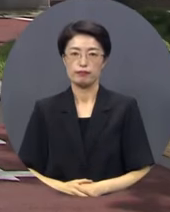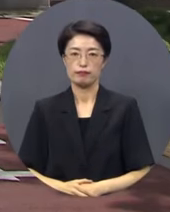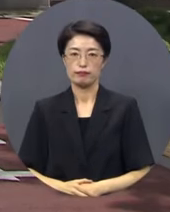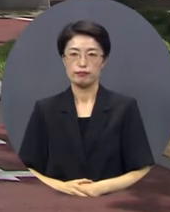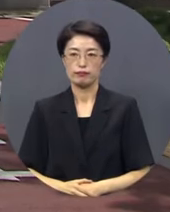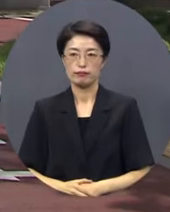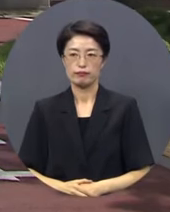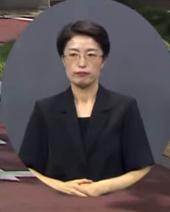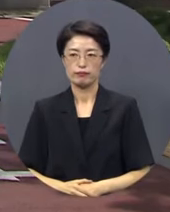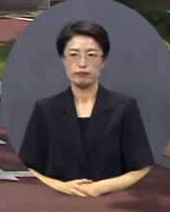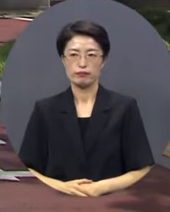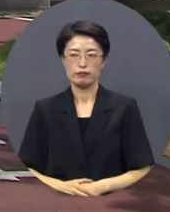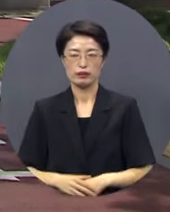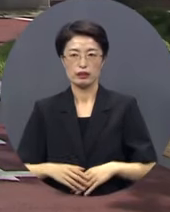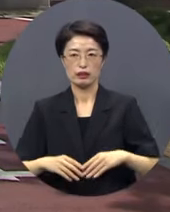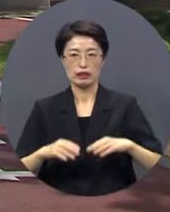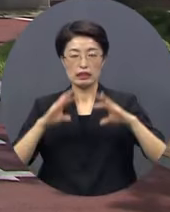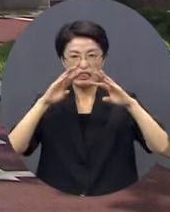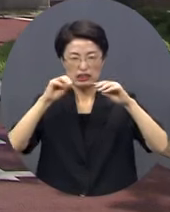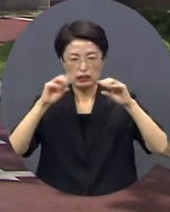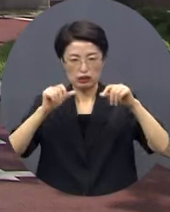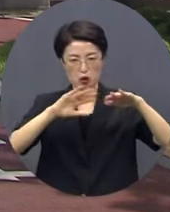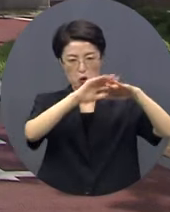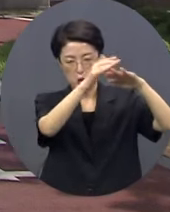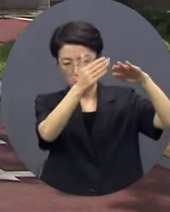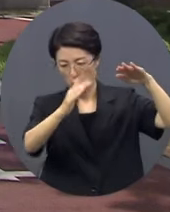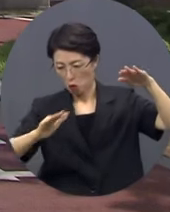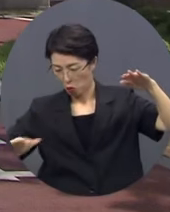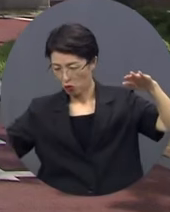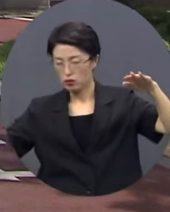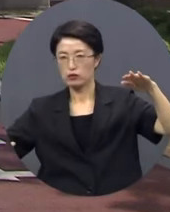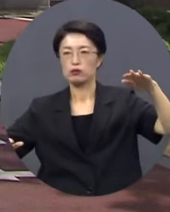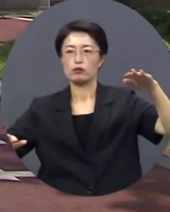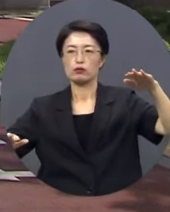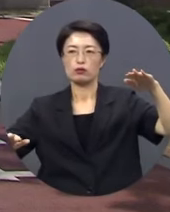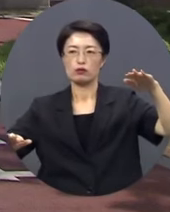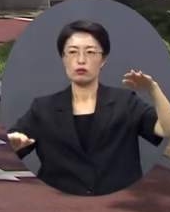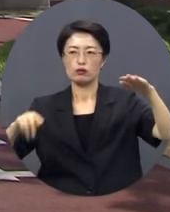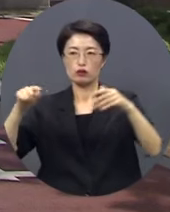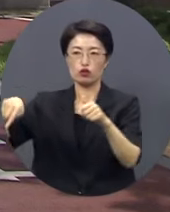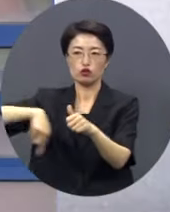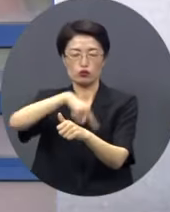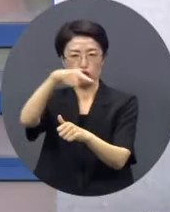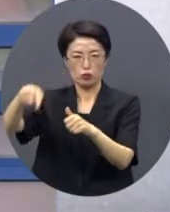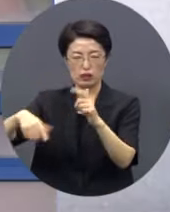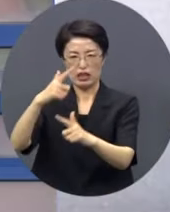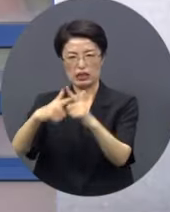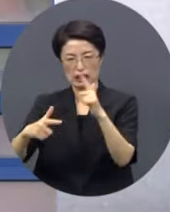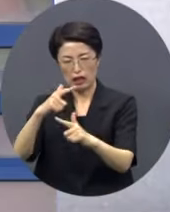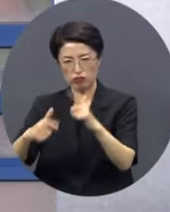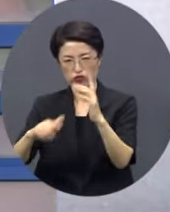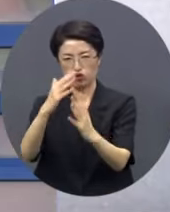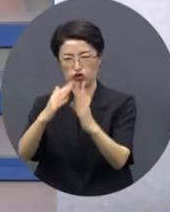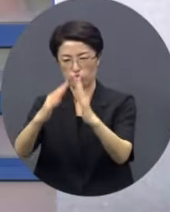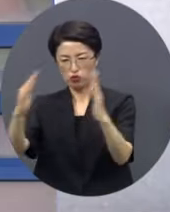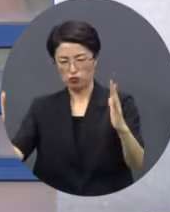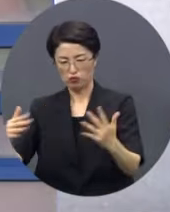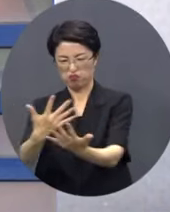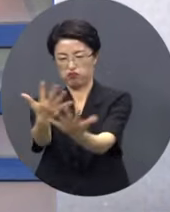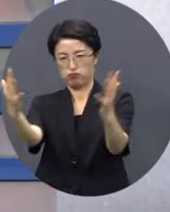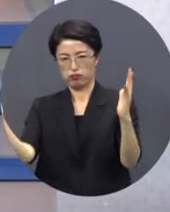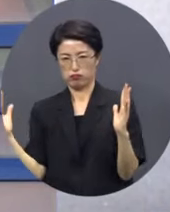예, 초기 그게 좀 이렇게 낮고 또그 나무로 주변이 전부 이런